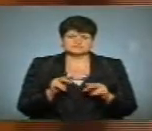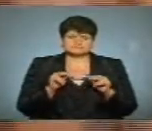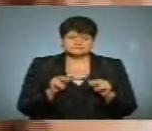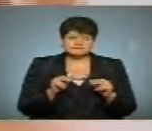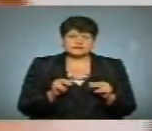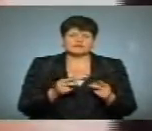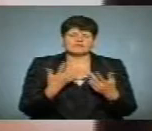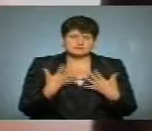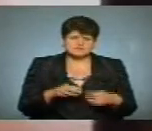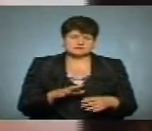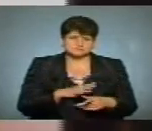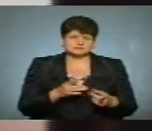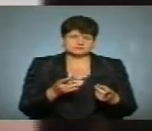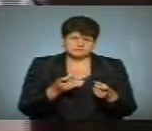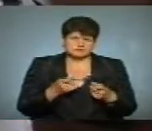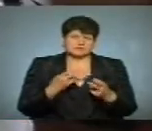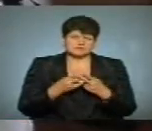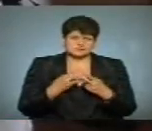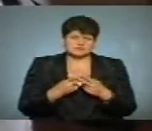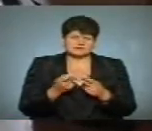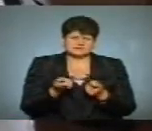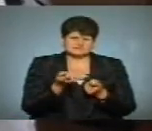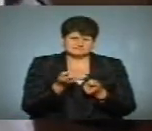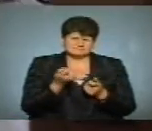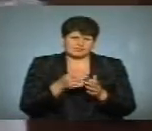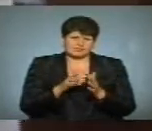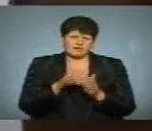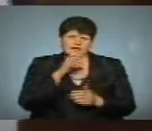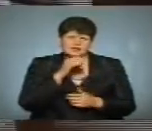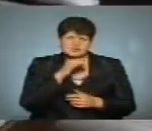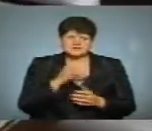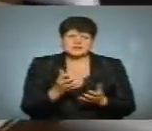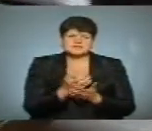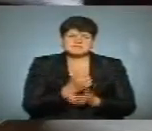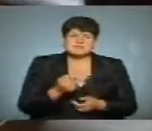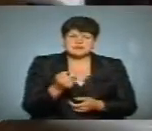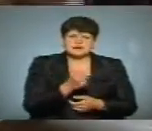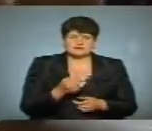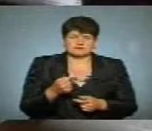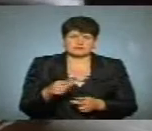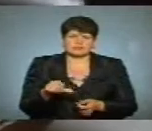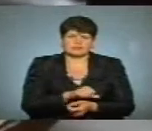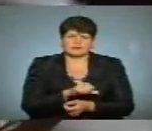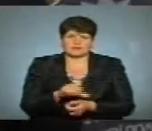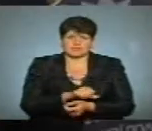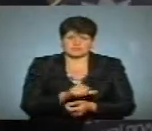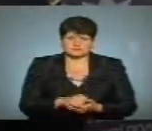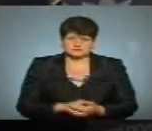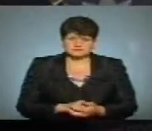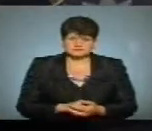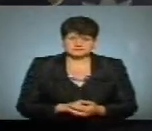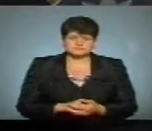вже притягували до кримінальної відповідальності за дрібні крадіжки та зберігання наркотиків, розповіла Інна Вівчар. Дії